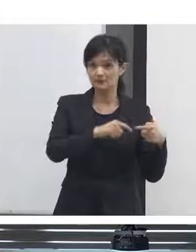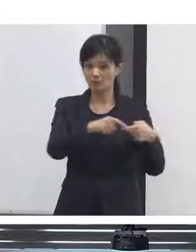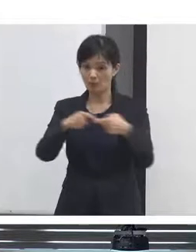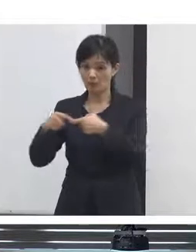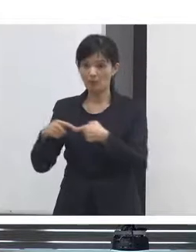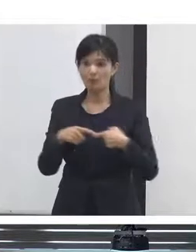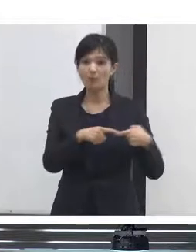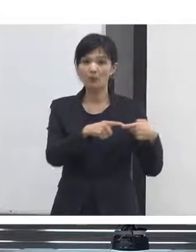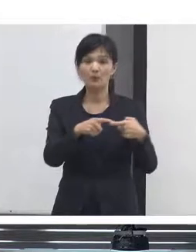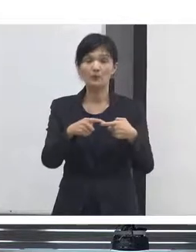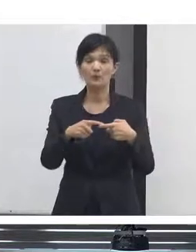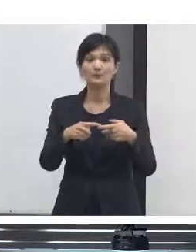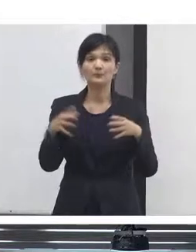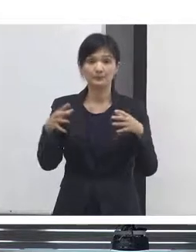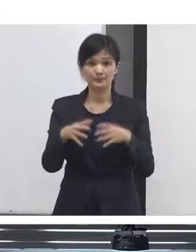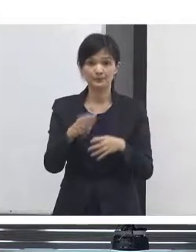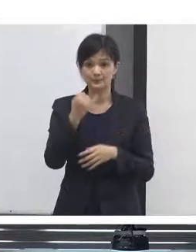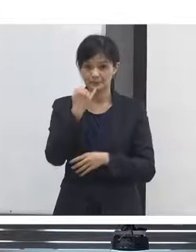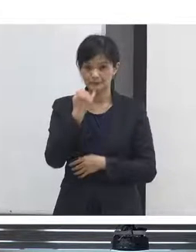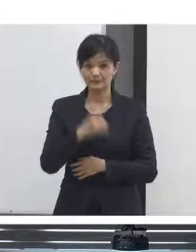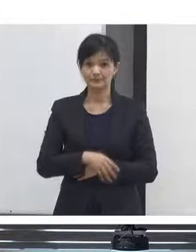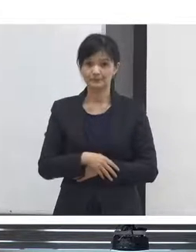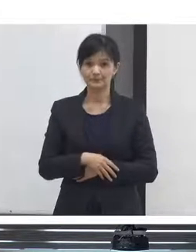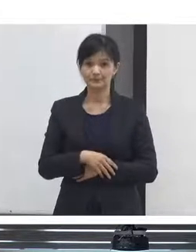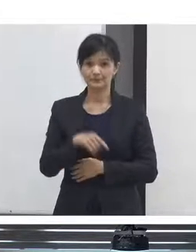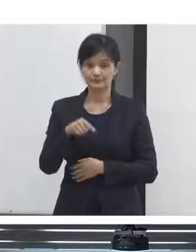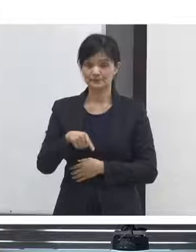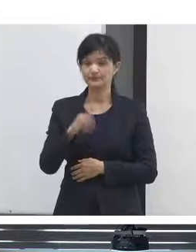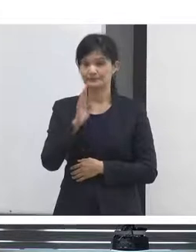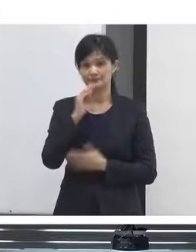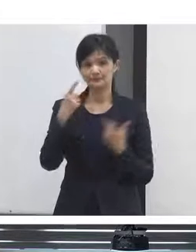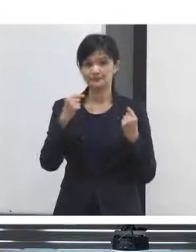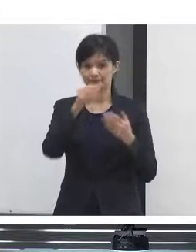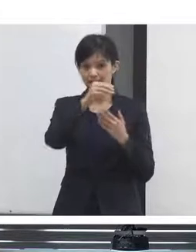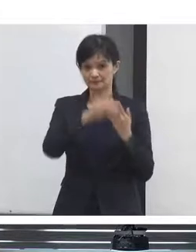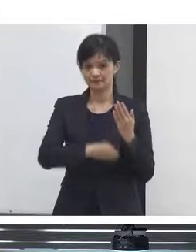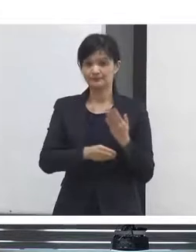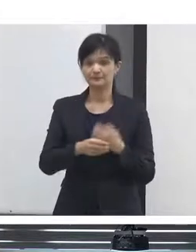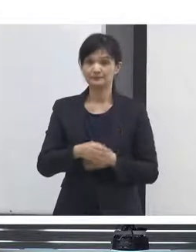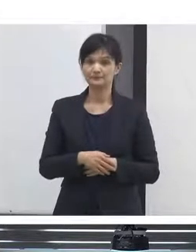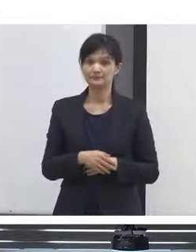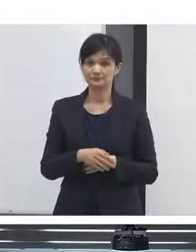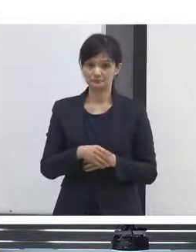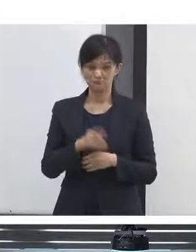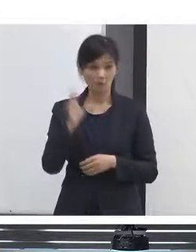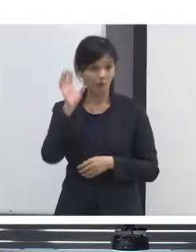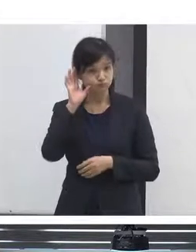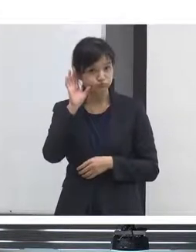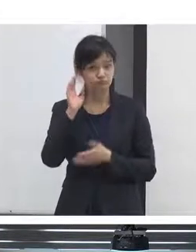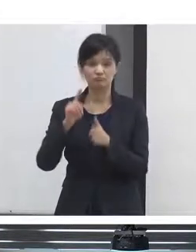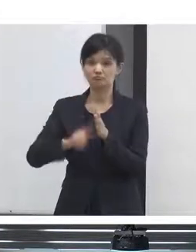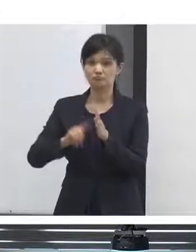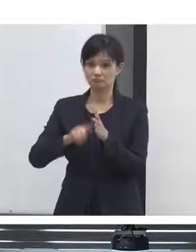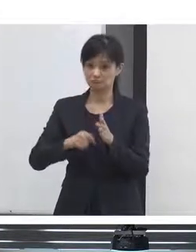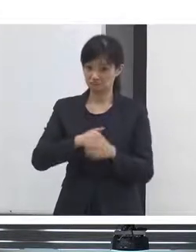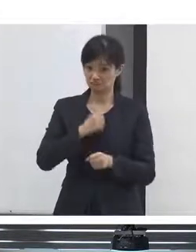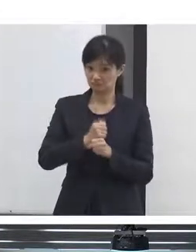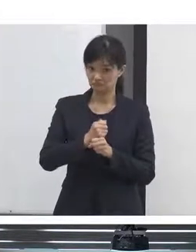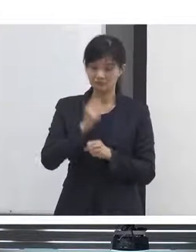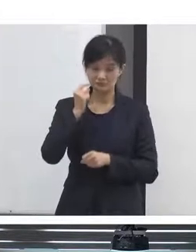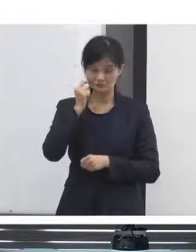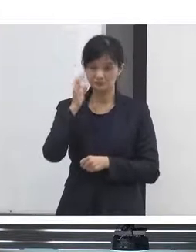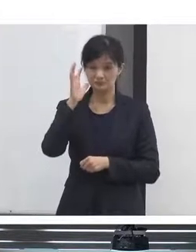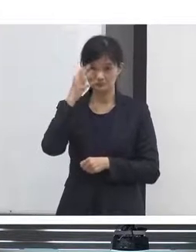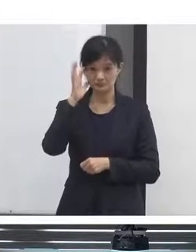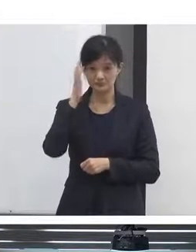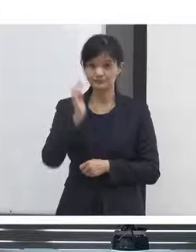就是Tim Berners-Lee 所倡议的 Link Data 的原则啊。那这原则听起来很简单，但是做起来其实不容易啊。那首先，我们来看一